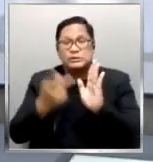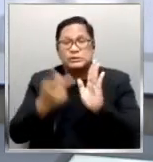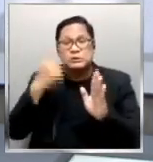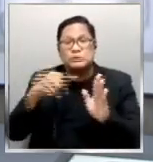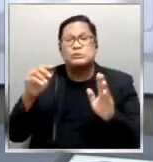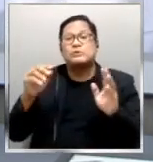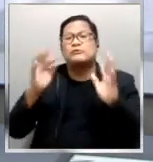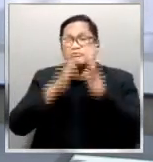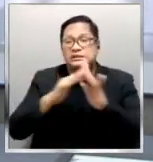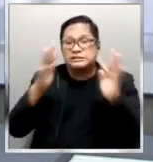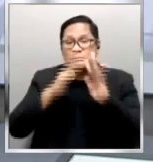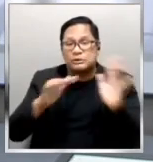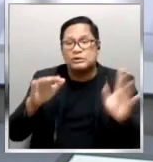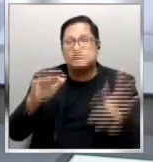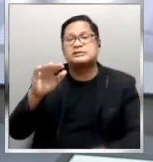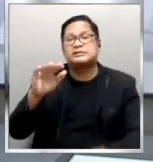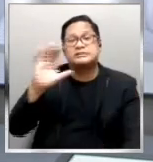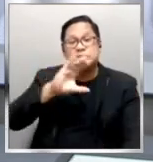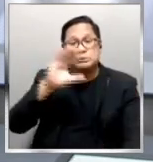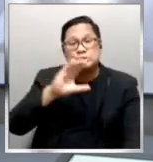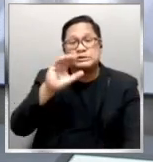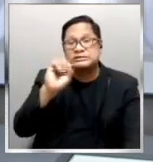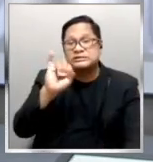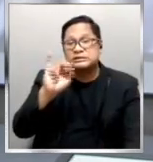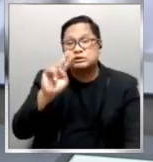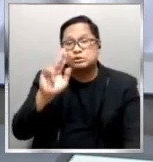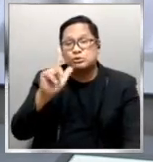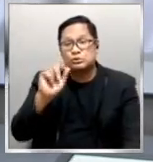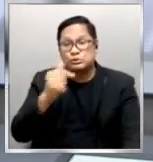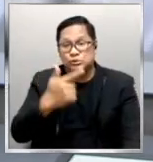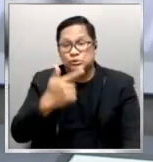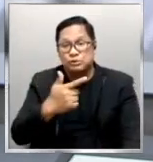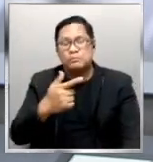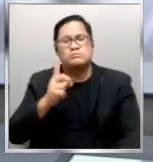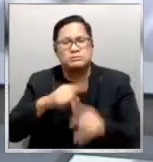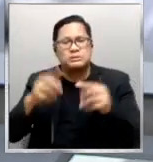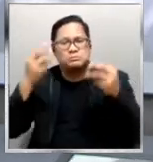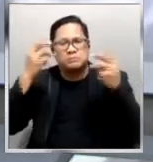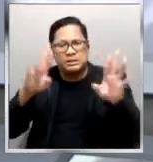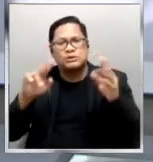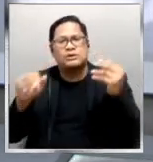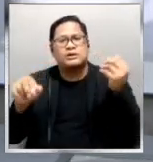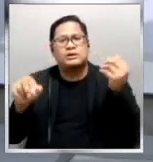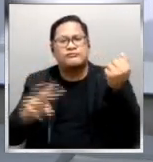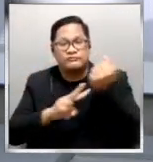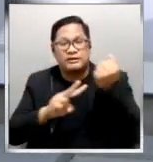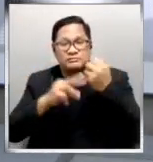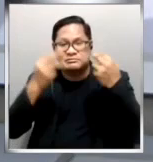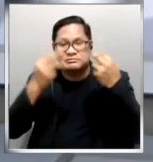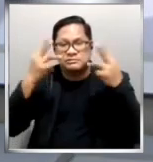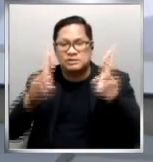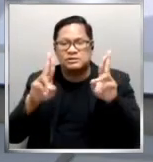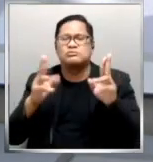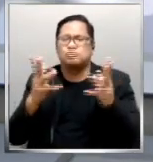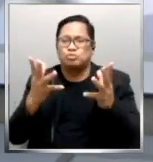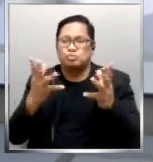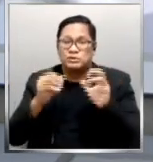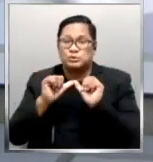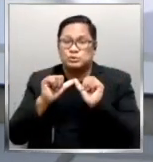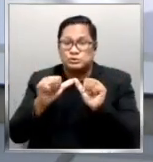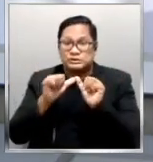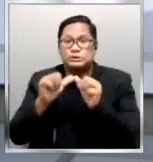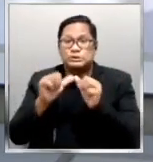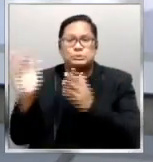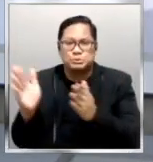City. Pero ang alkalde at vice-alkalde mismo ng lungsod ay gustong ituloy ang planado na raw na taon ng